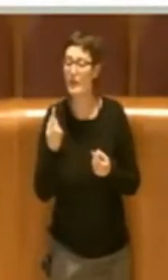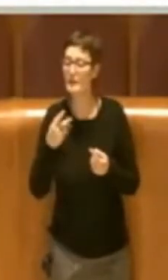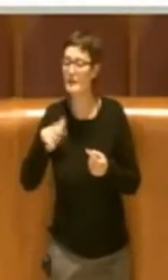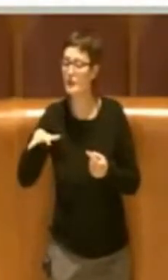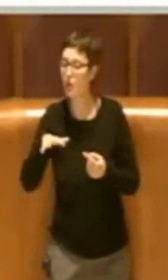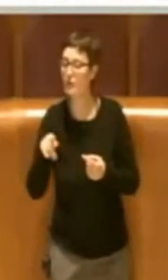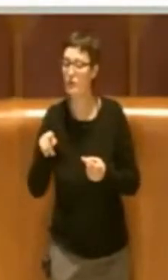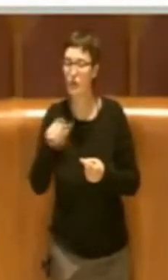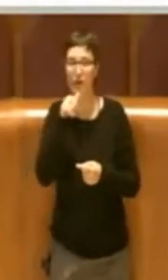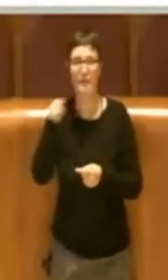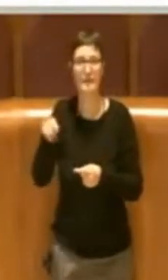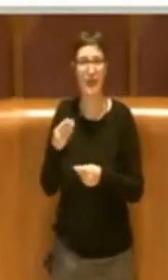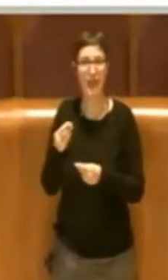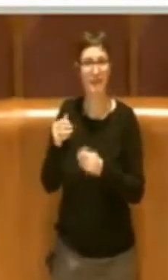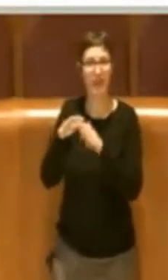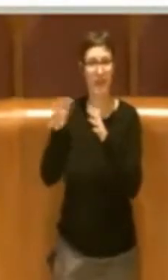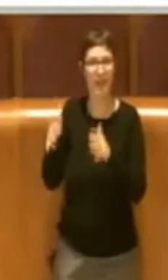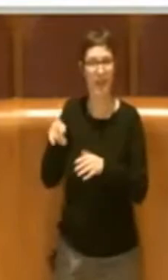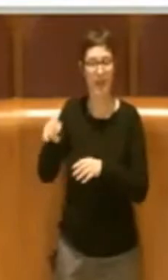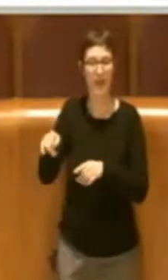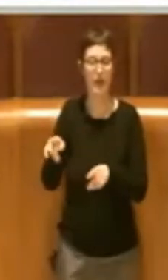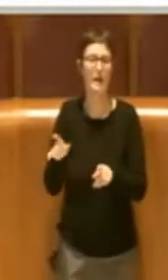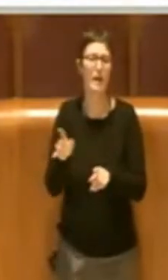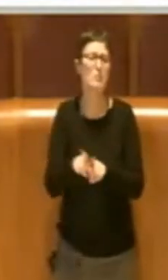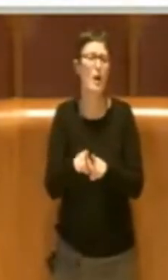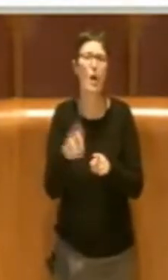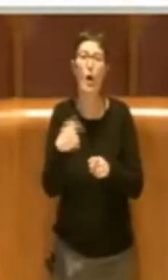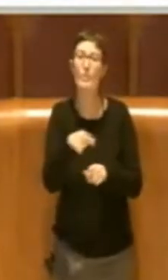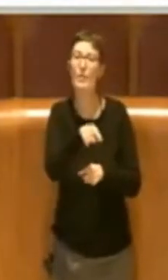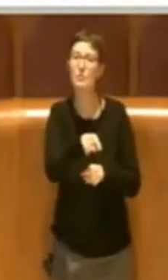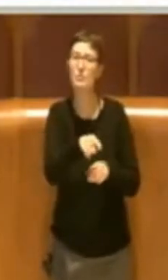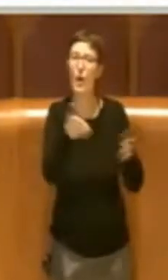caso dell'ex punto qualità Largo Sergi,